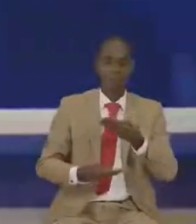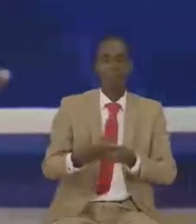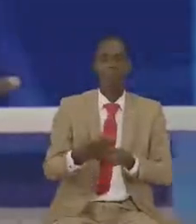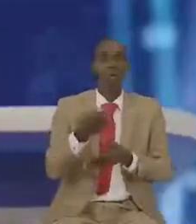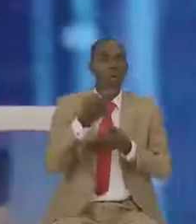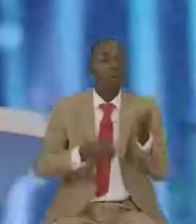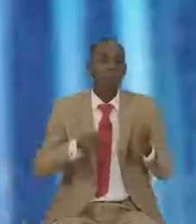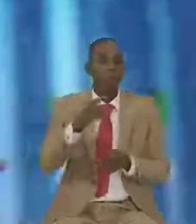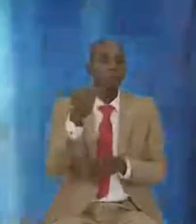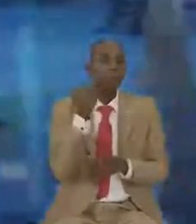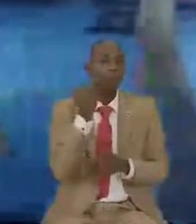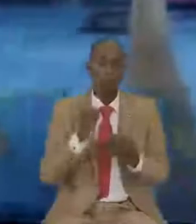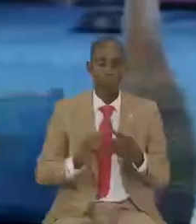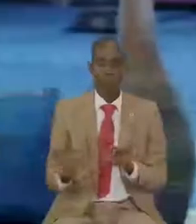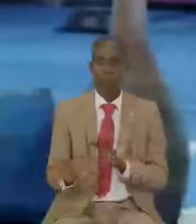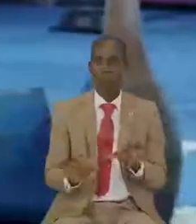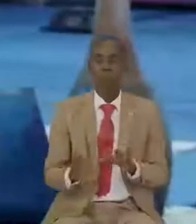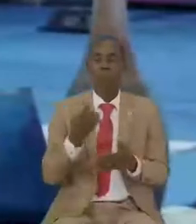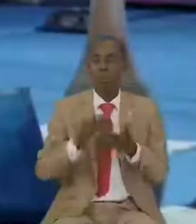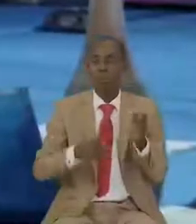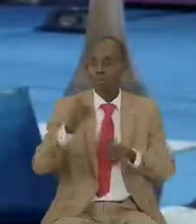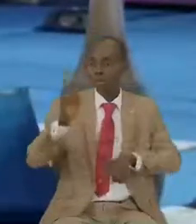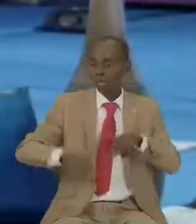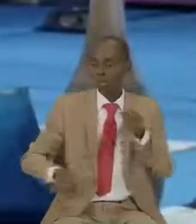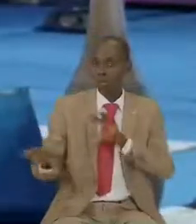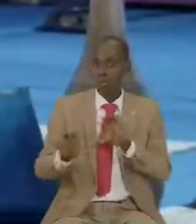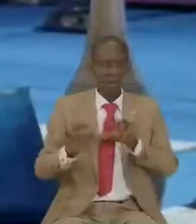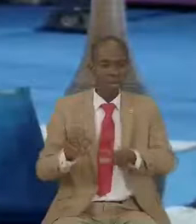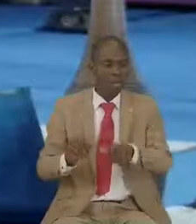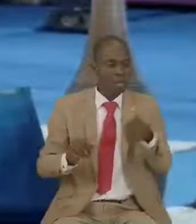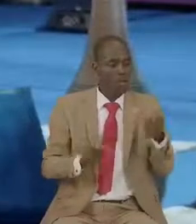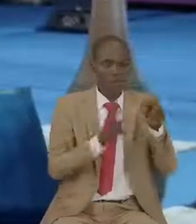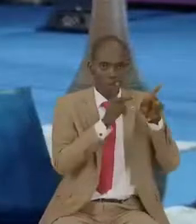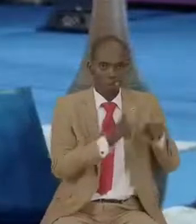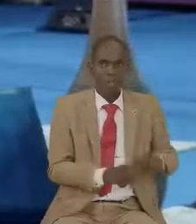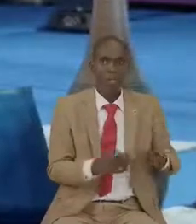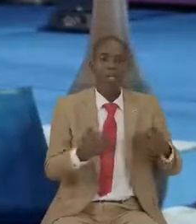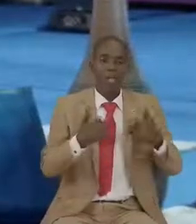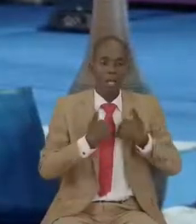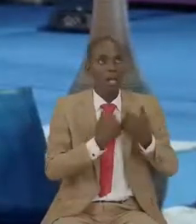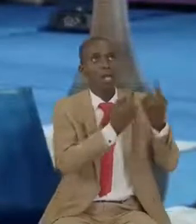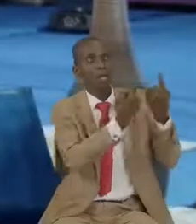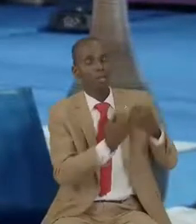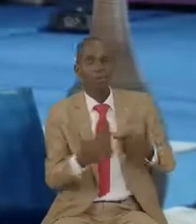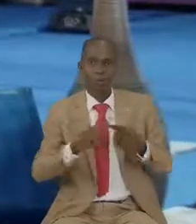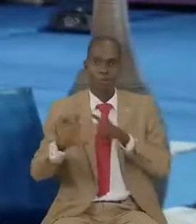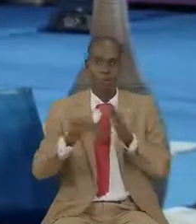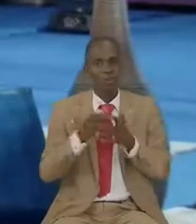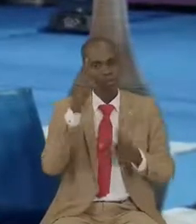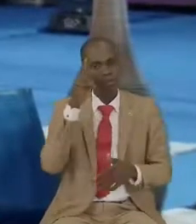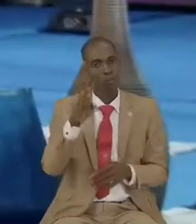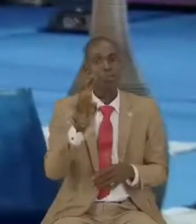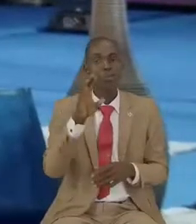je vais porter cela pour vous. La personne devient ton substitut, ce que tu devais faire, mais une